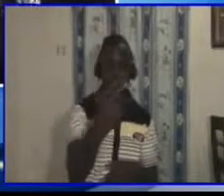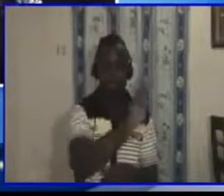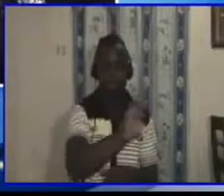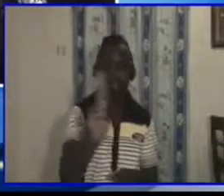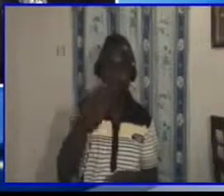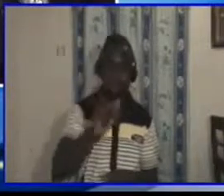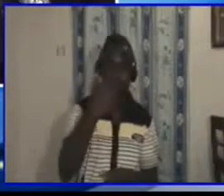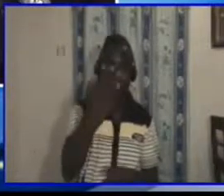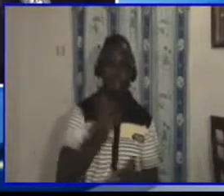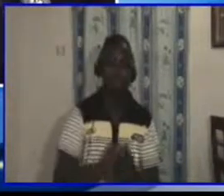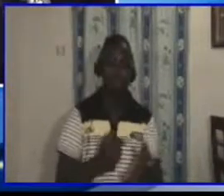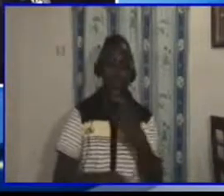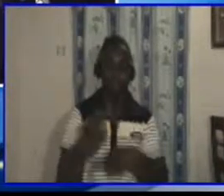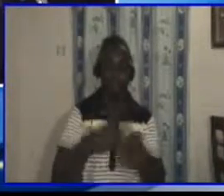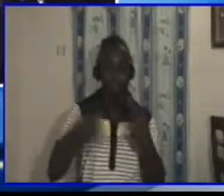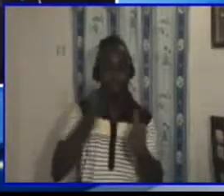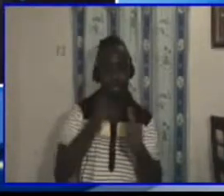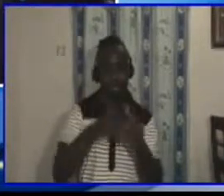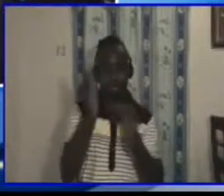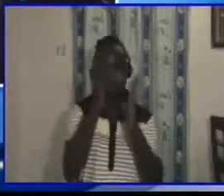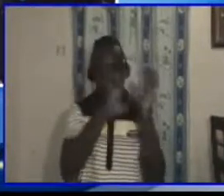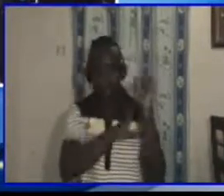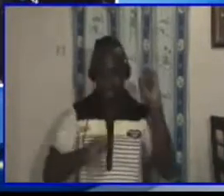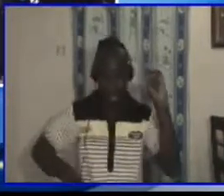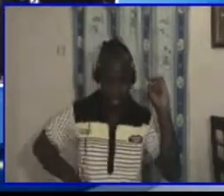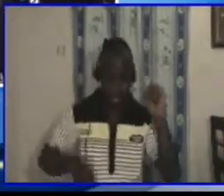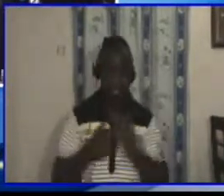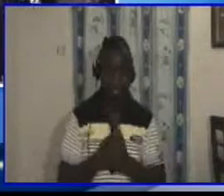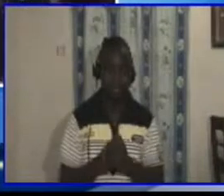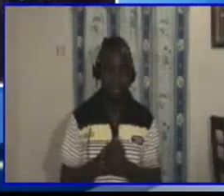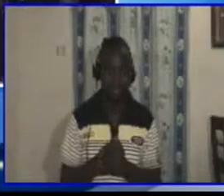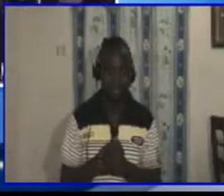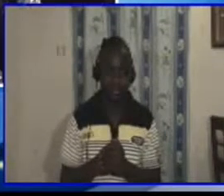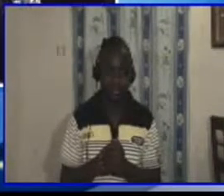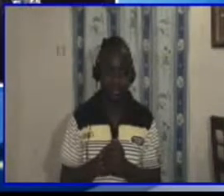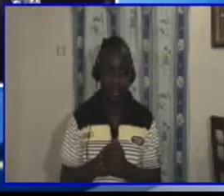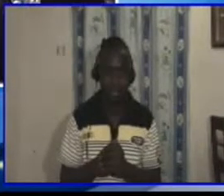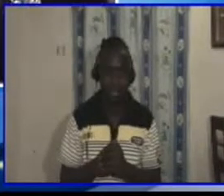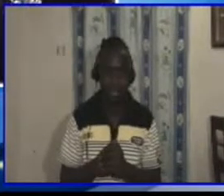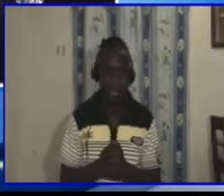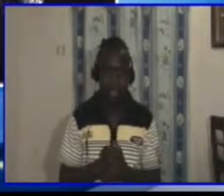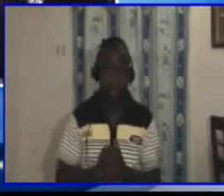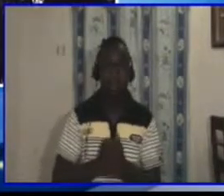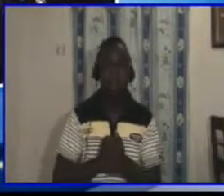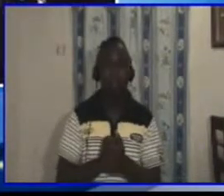e questo è in malattia capitolo 3 verso uno